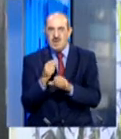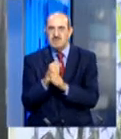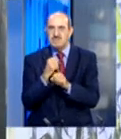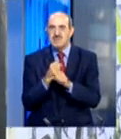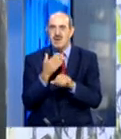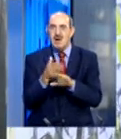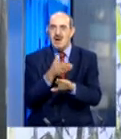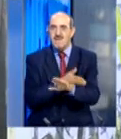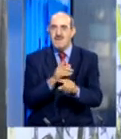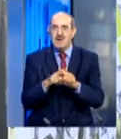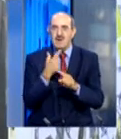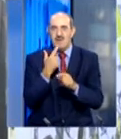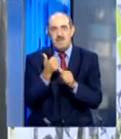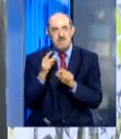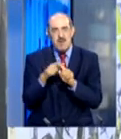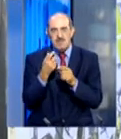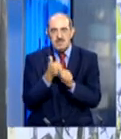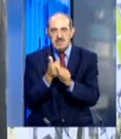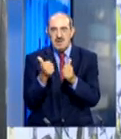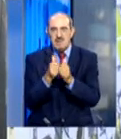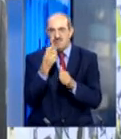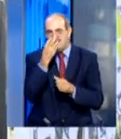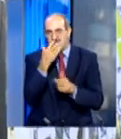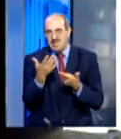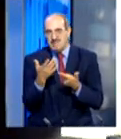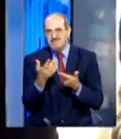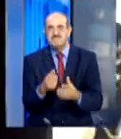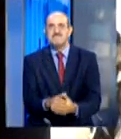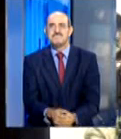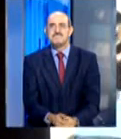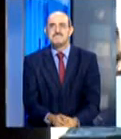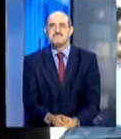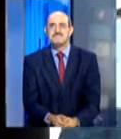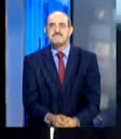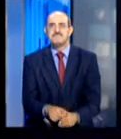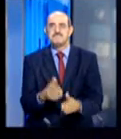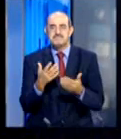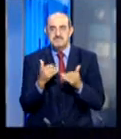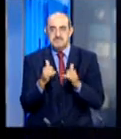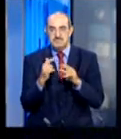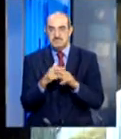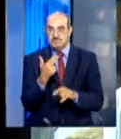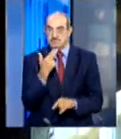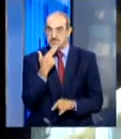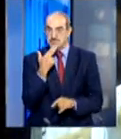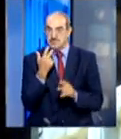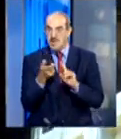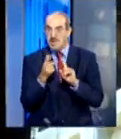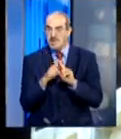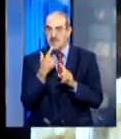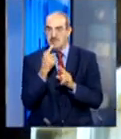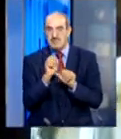نلتحق قبل الممثلين نكون في بلاصتهم إن شاء الله. مواهب شابة ومبدعة اكتشفت خلال هذه